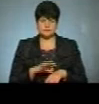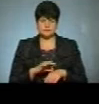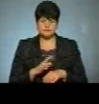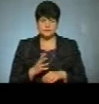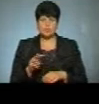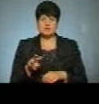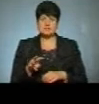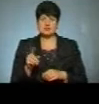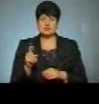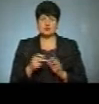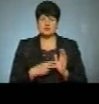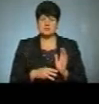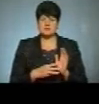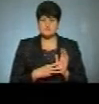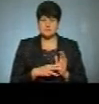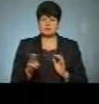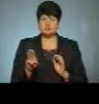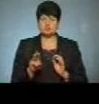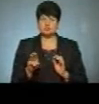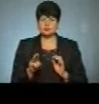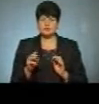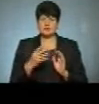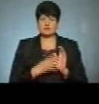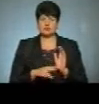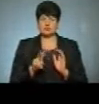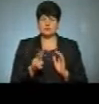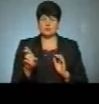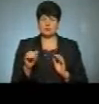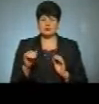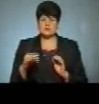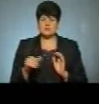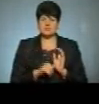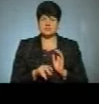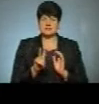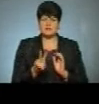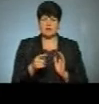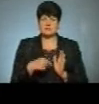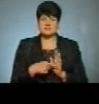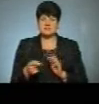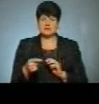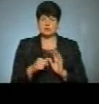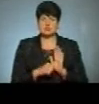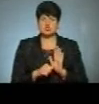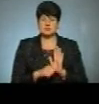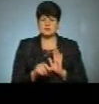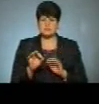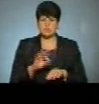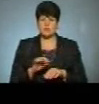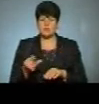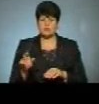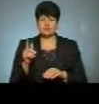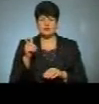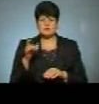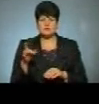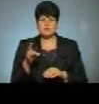у Монастирському 178, Шумському 92, у Бучацькому районі 62, у місті Тернополі 60 хворих, у